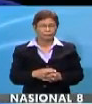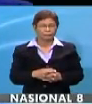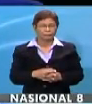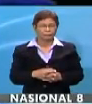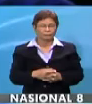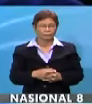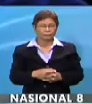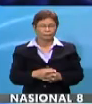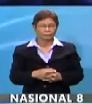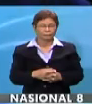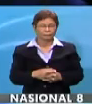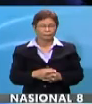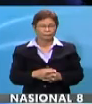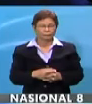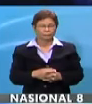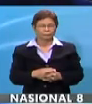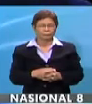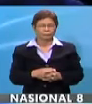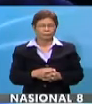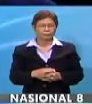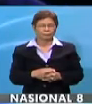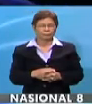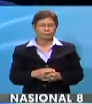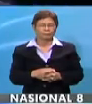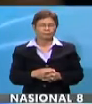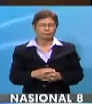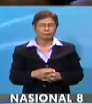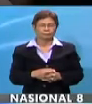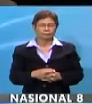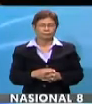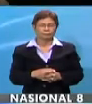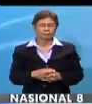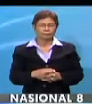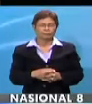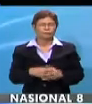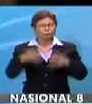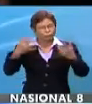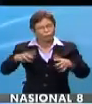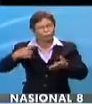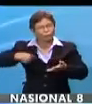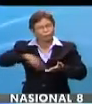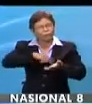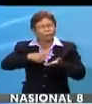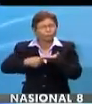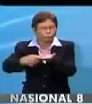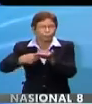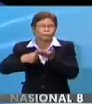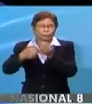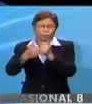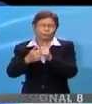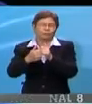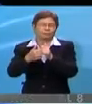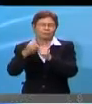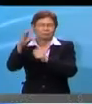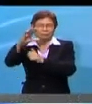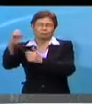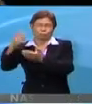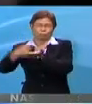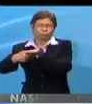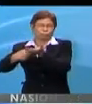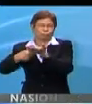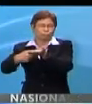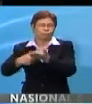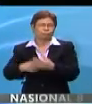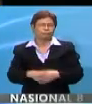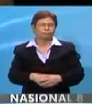High Raja Wali. We are also discussing them together with our global partners and see how can we realize this to happen. Because